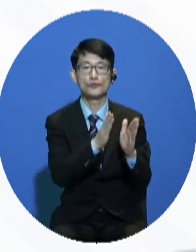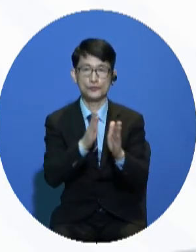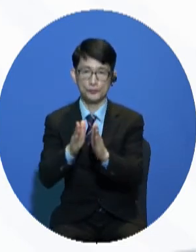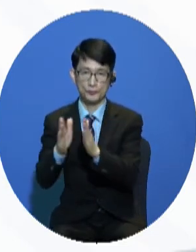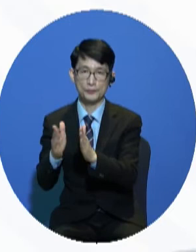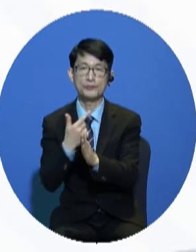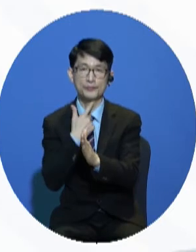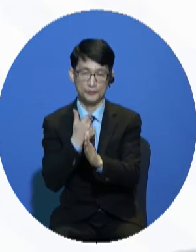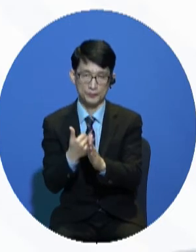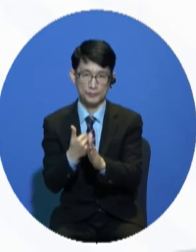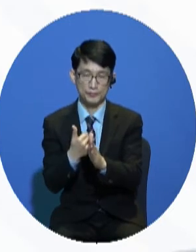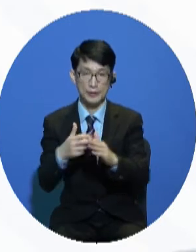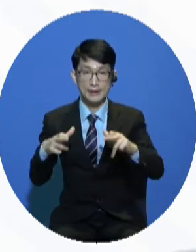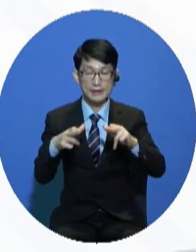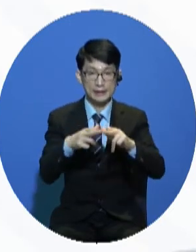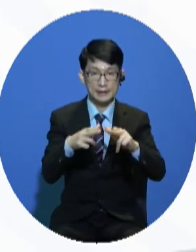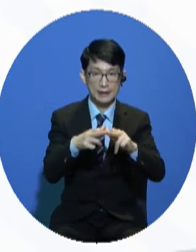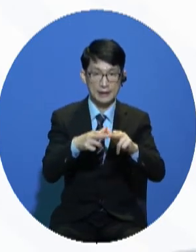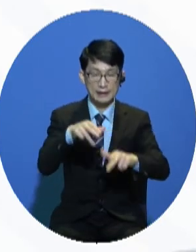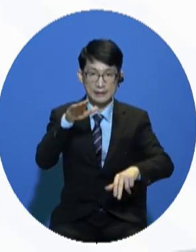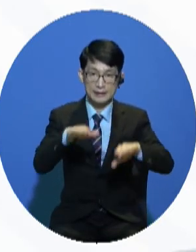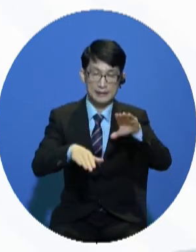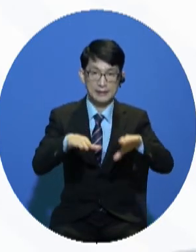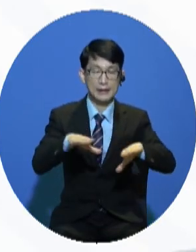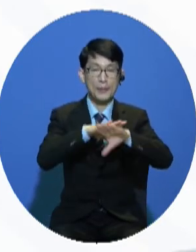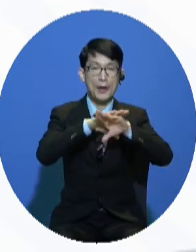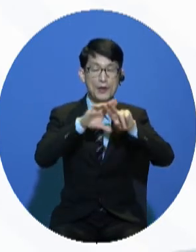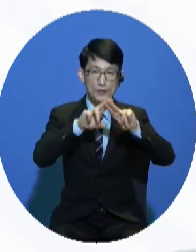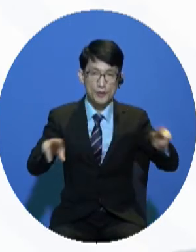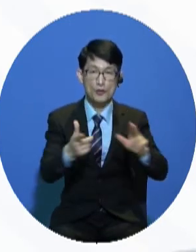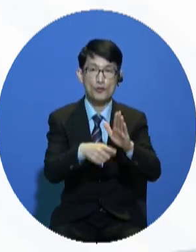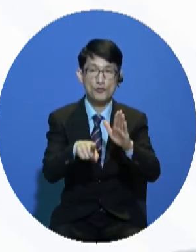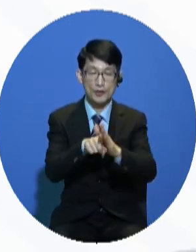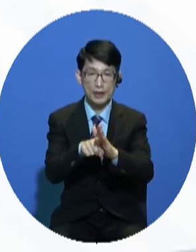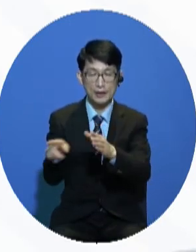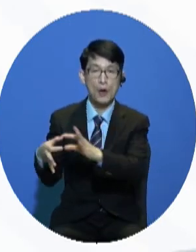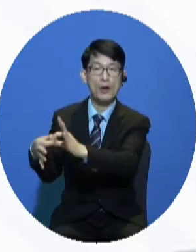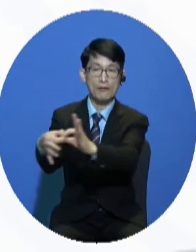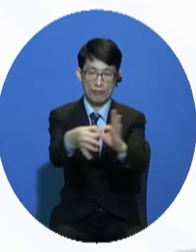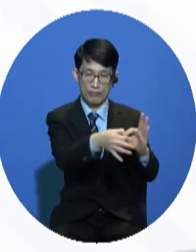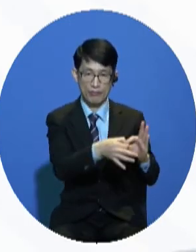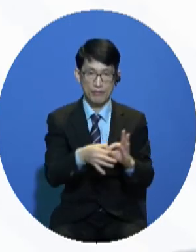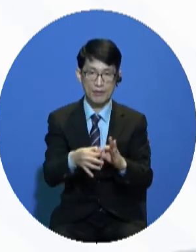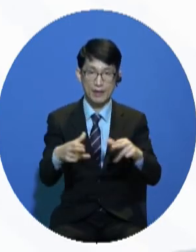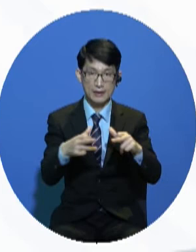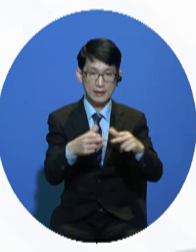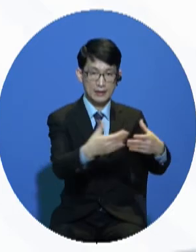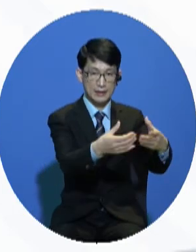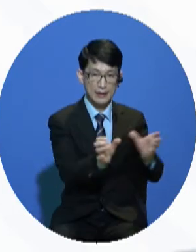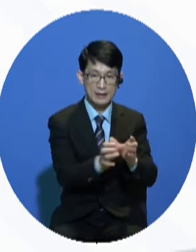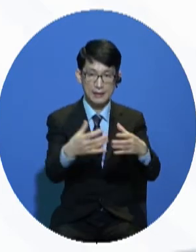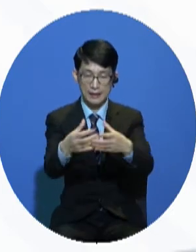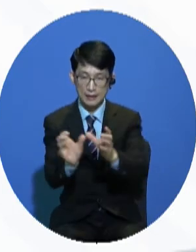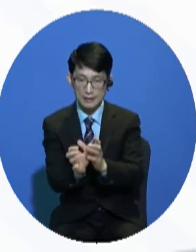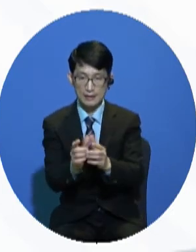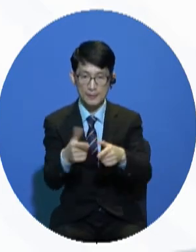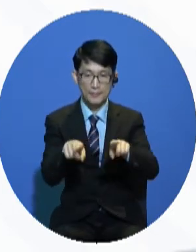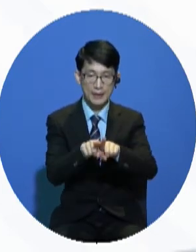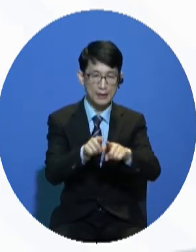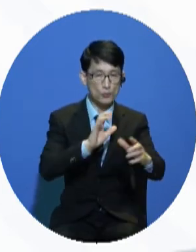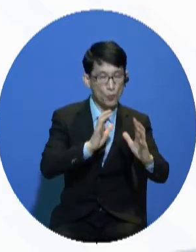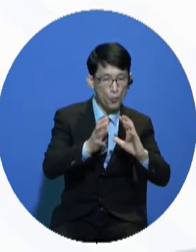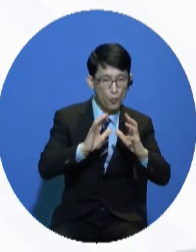왔었고 전국 장애인 차별철폐연대가 중심이 되어서 여러 장애인 단체들과 함께 다양한 논의를 해왔고